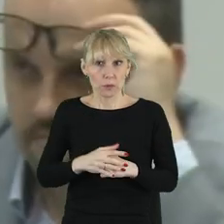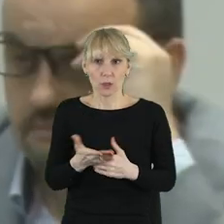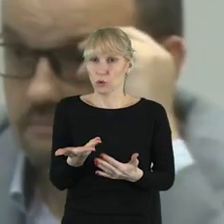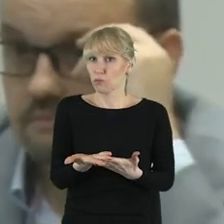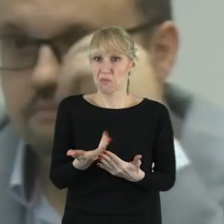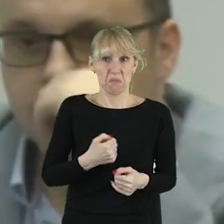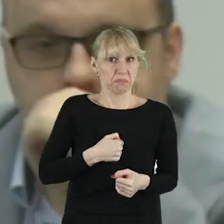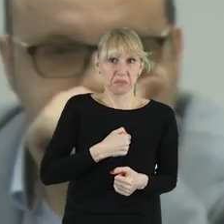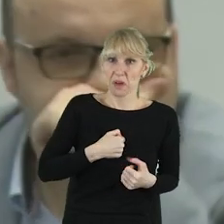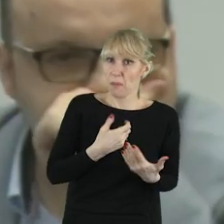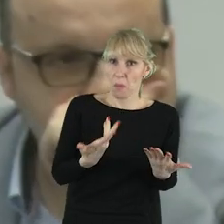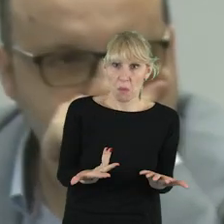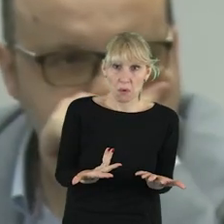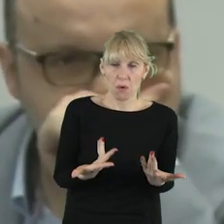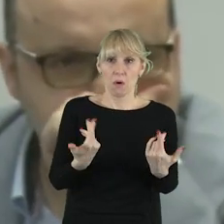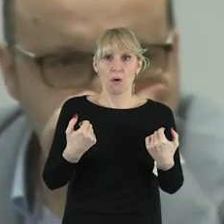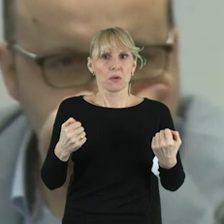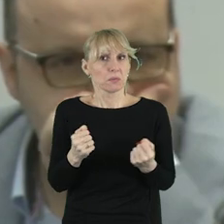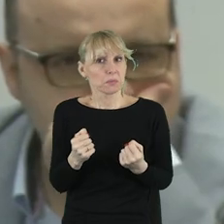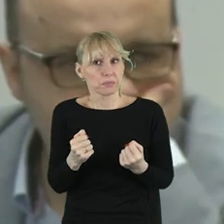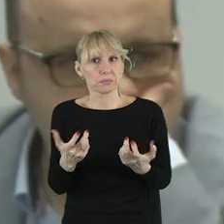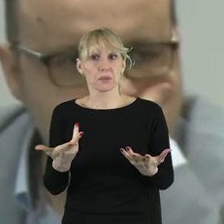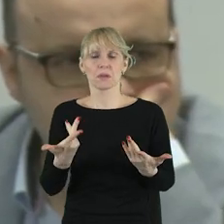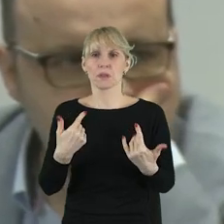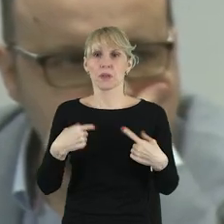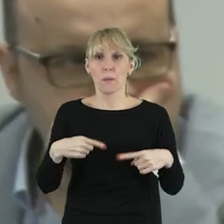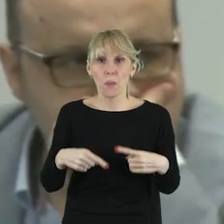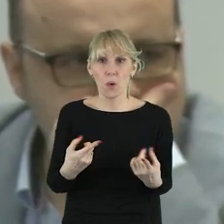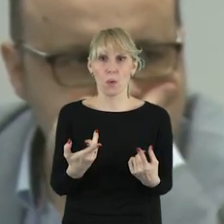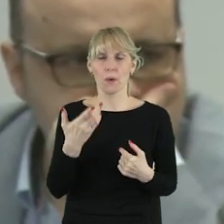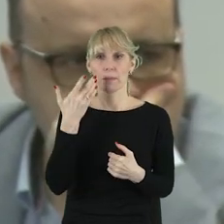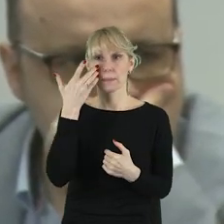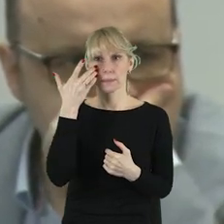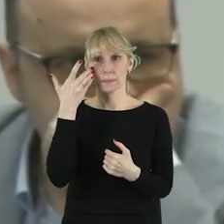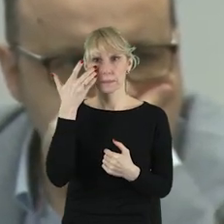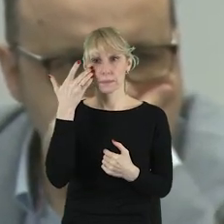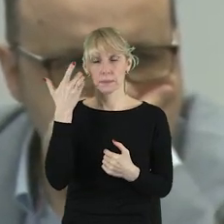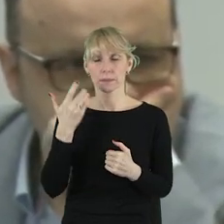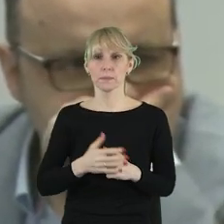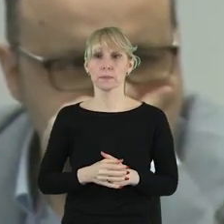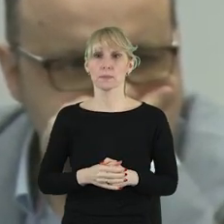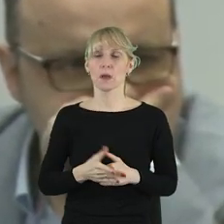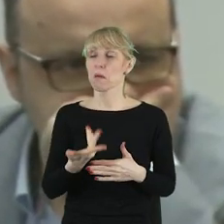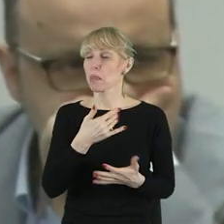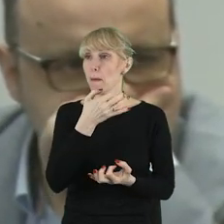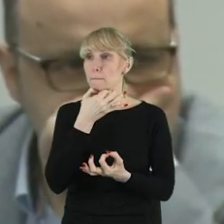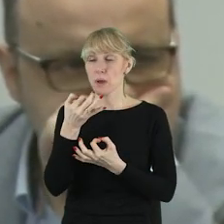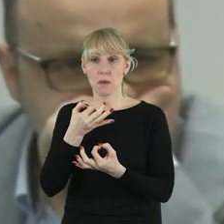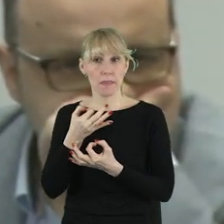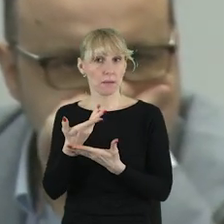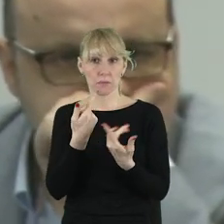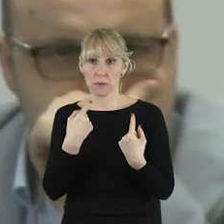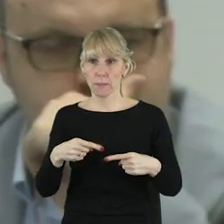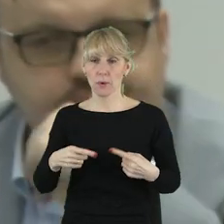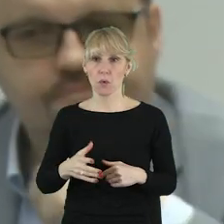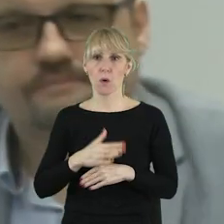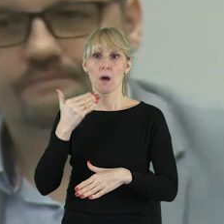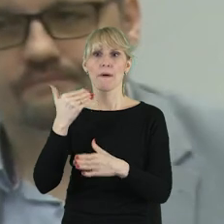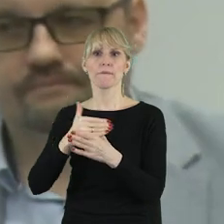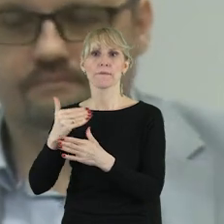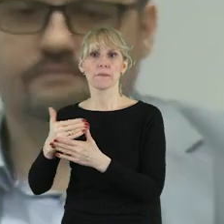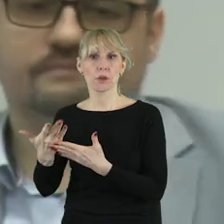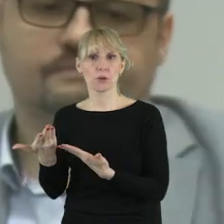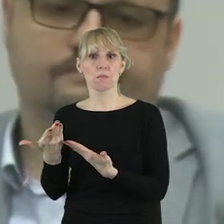nie było z tego powodu zapytań. Firma przystąpiła do postępowania ogłoszonego przez